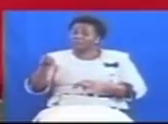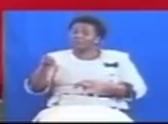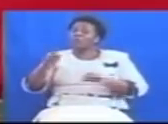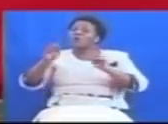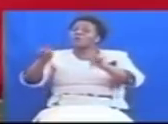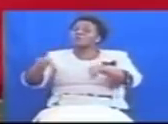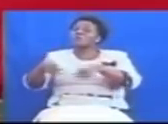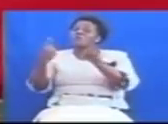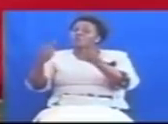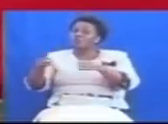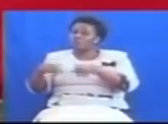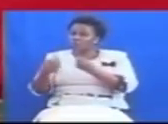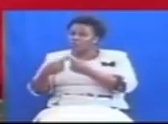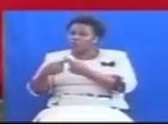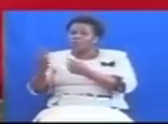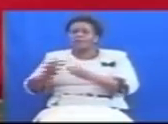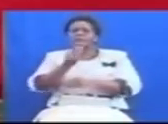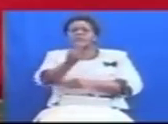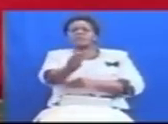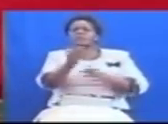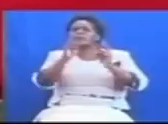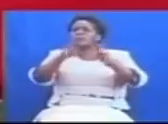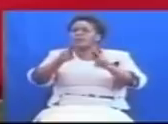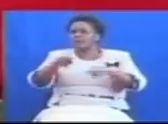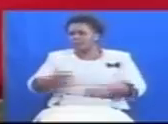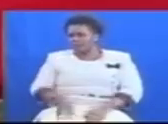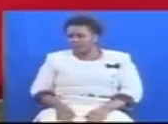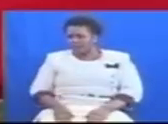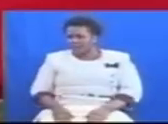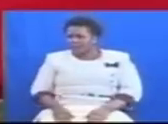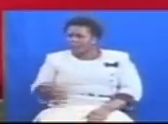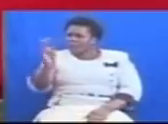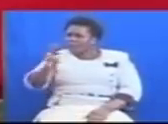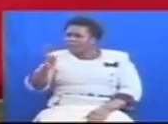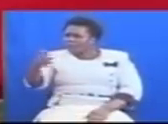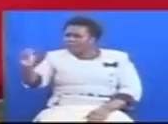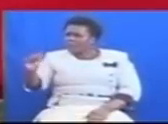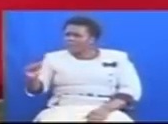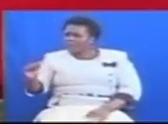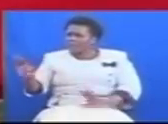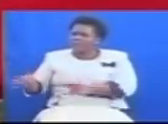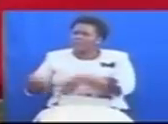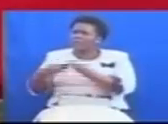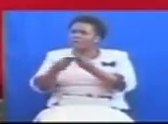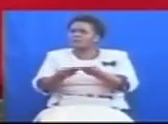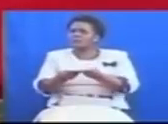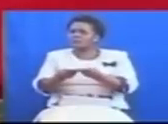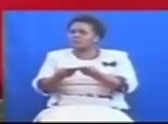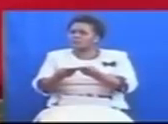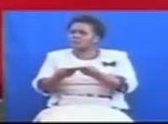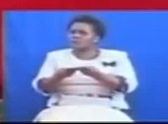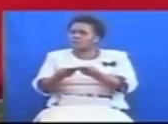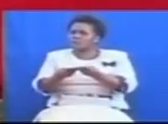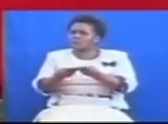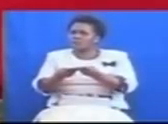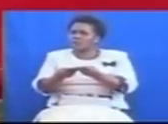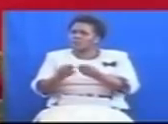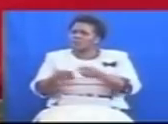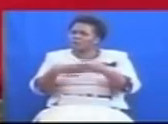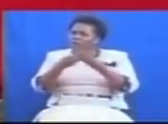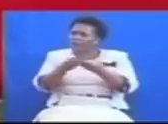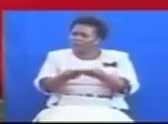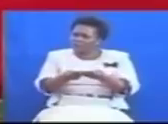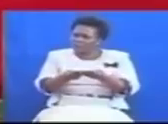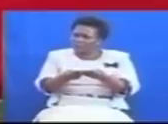naye na walipelekana mahakamani. Na wao halmashauri yenyewe husika ikatoa ile shauri mahakamani na wakakubali